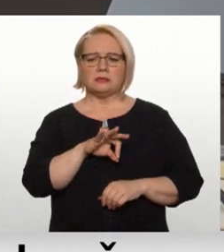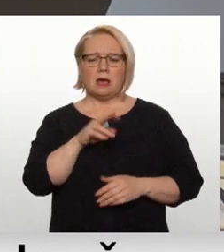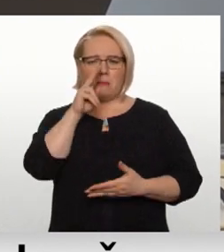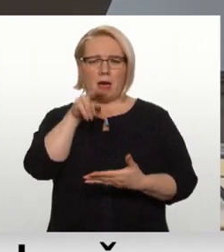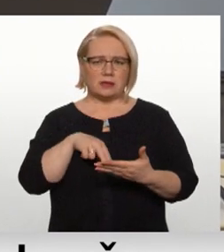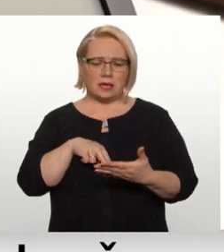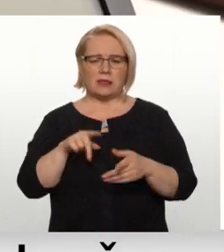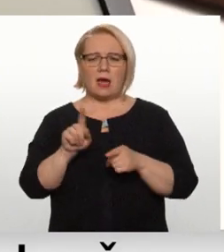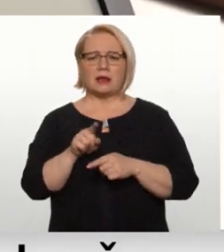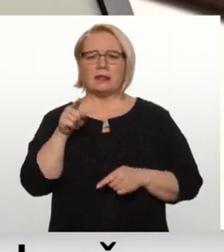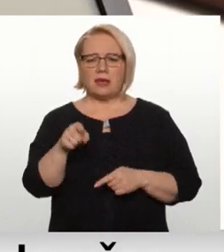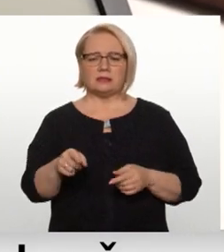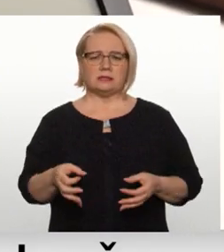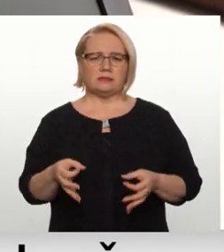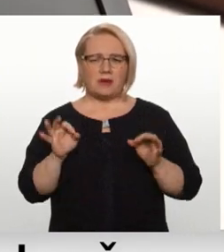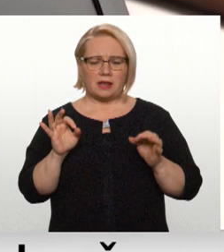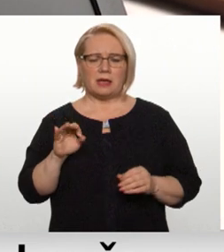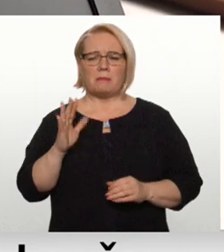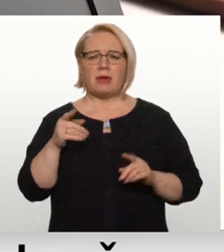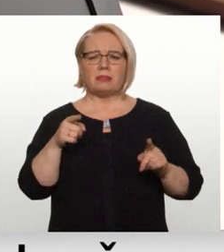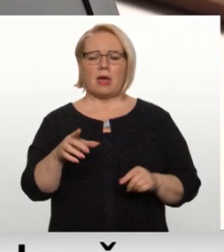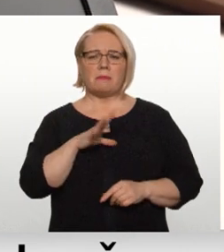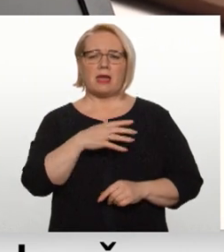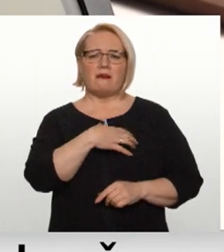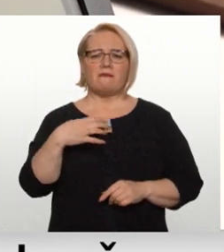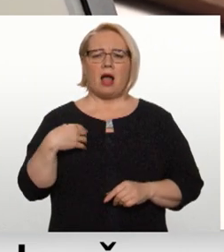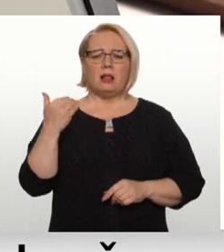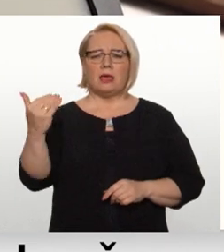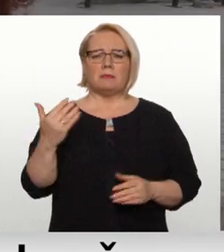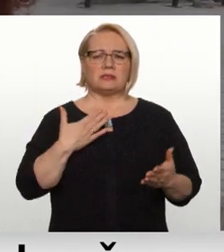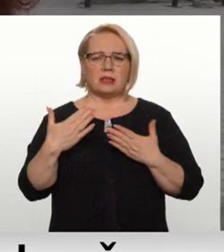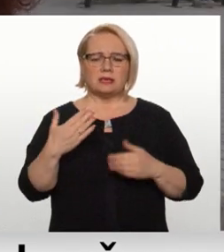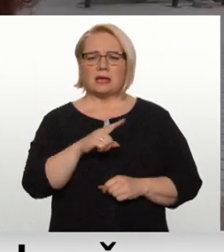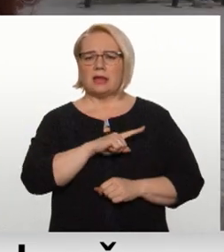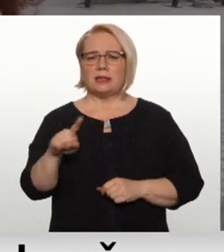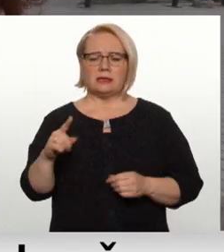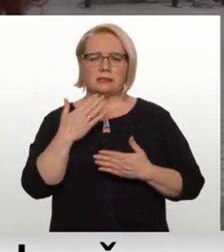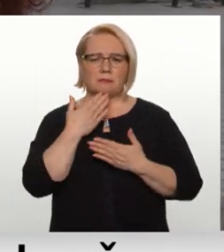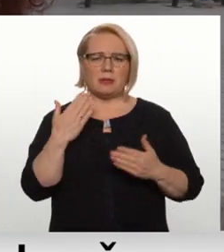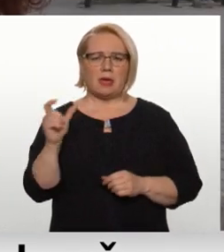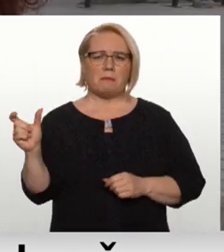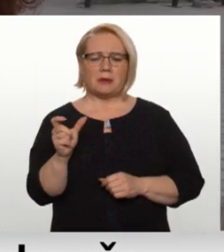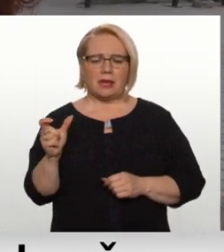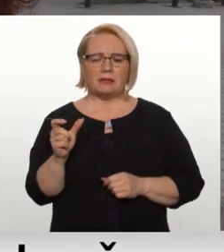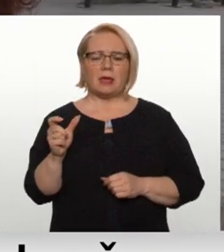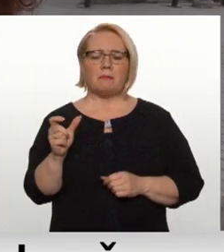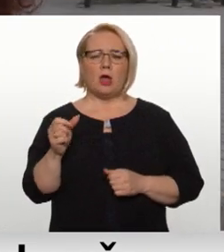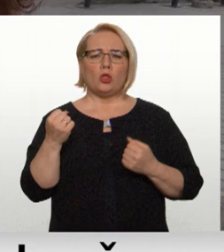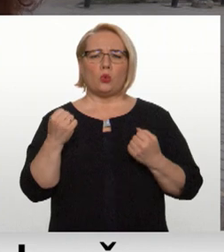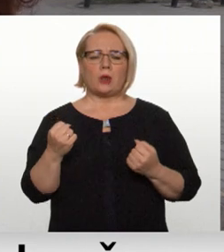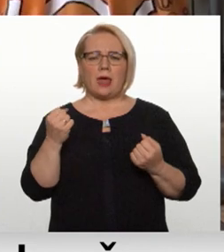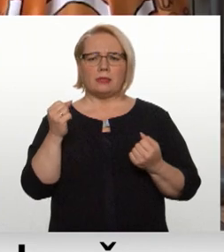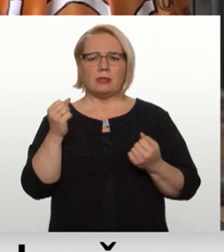pārskatīt, arī tas ir svarīgi, bet tā bija valdības attieksme līdz pēdējiem brīdim turēt neziņā